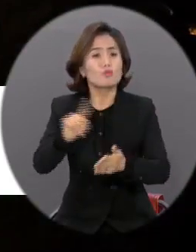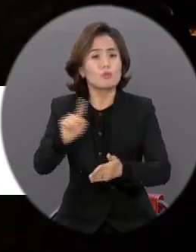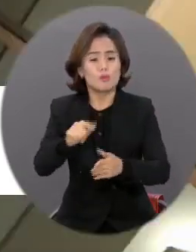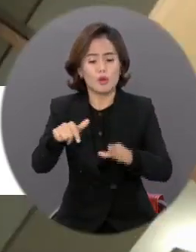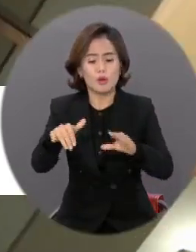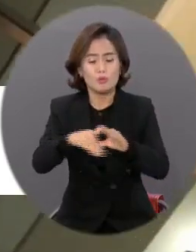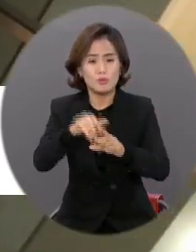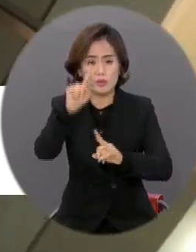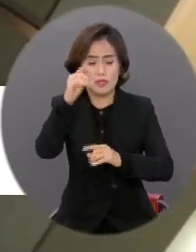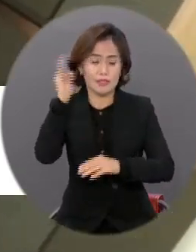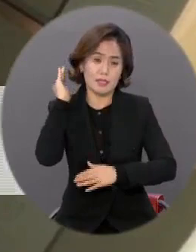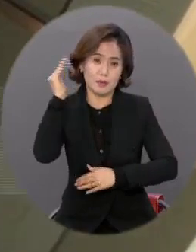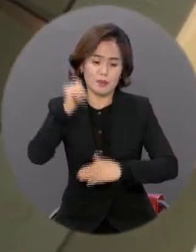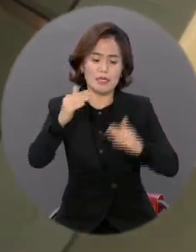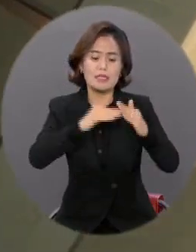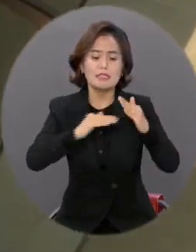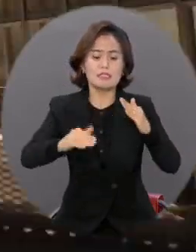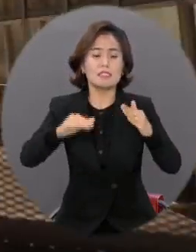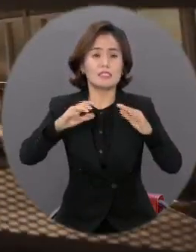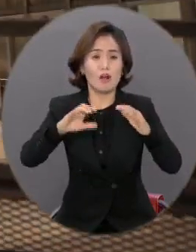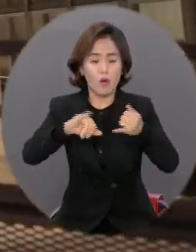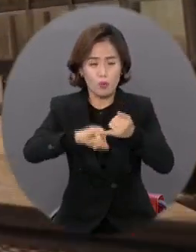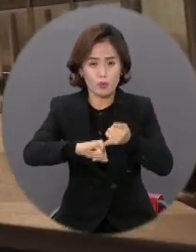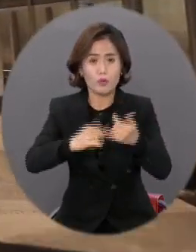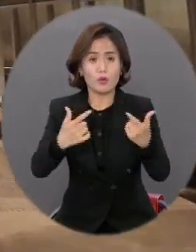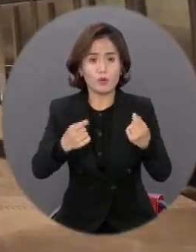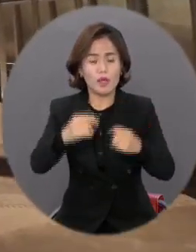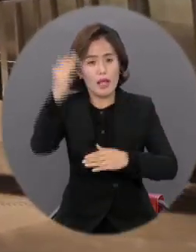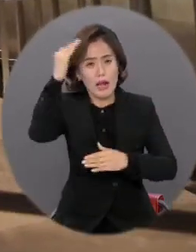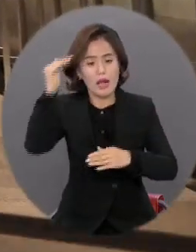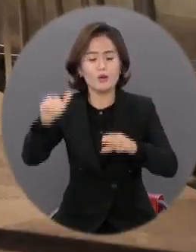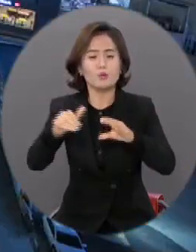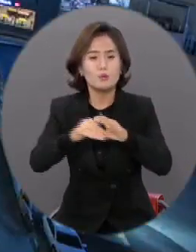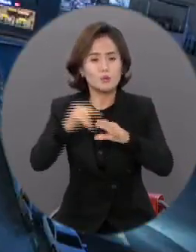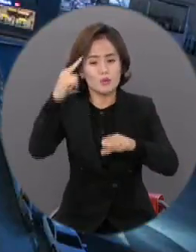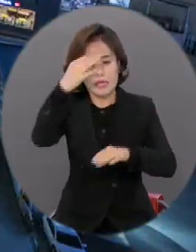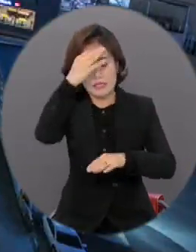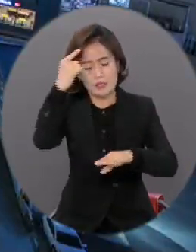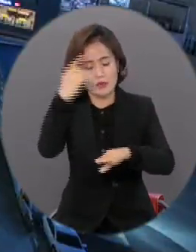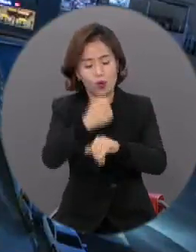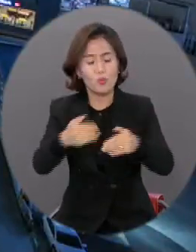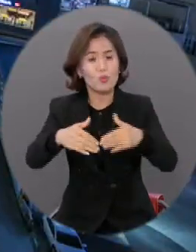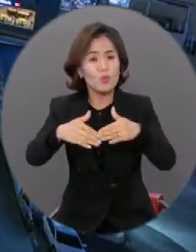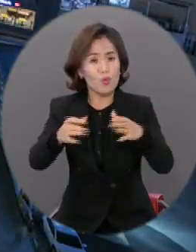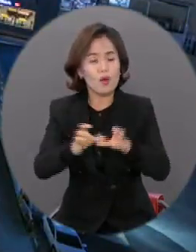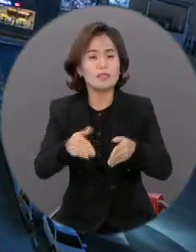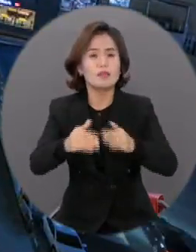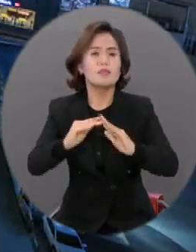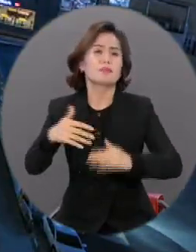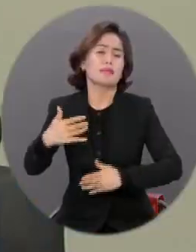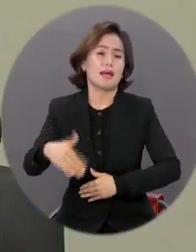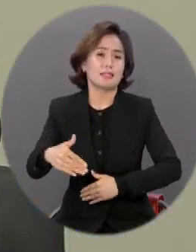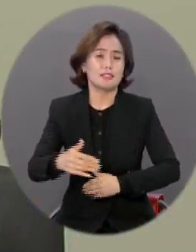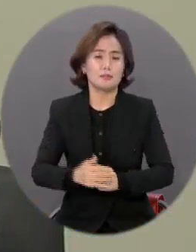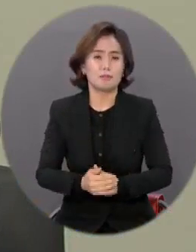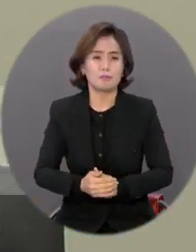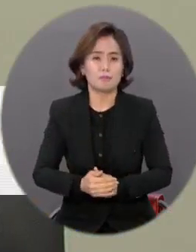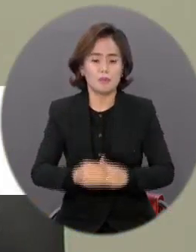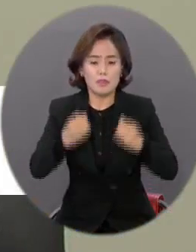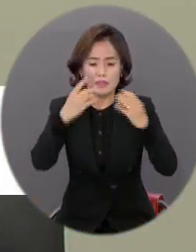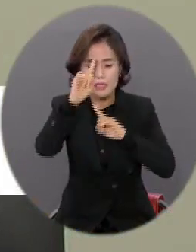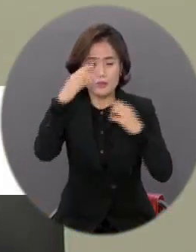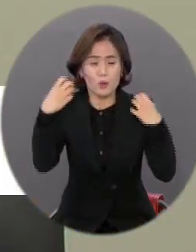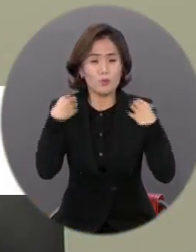하나이자 문재인 대통령의 지역 공약 중 하나였던 한국문화기술연구원 설립은 아직 첫 삽도 못 떴습니다. 그러면 새